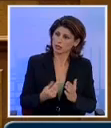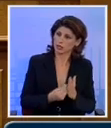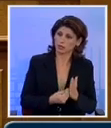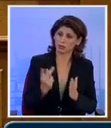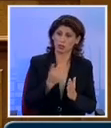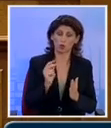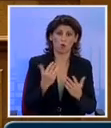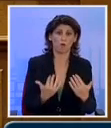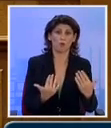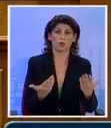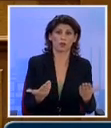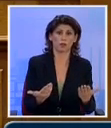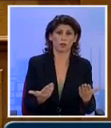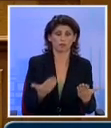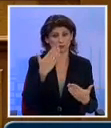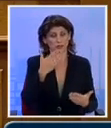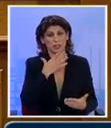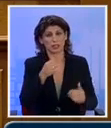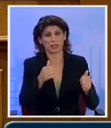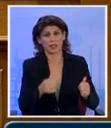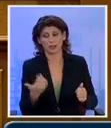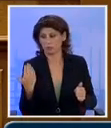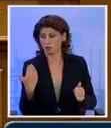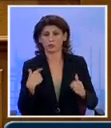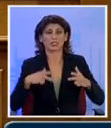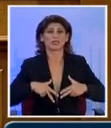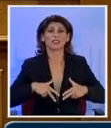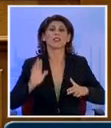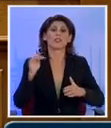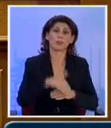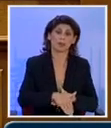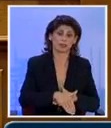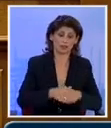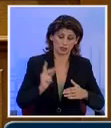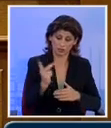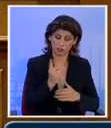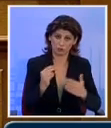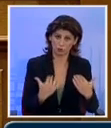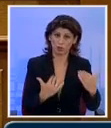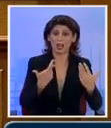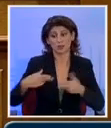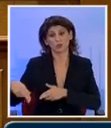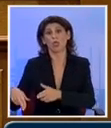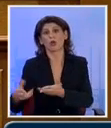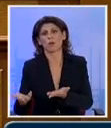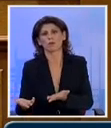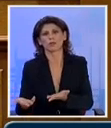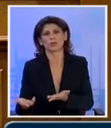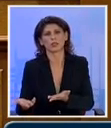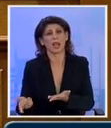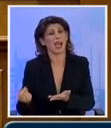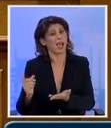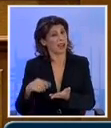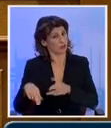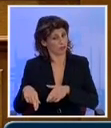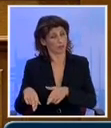το κοινοβούλιο. Μια που διακηρύσατε ως πρόσφατα ότι η κυβέρνηση δεν θα πέσει στη Βουλή αλλά στους δρόμους. Άλλο τώρα να σας